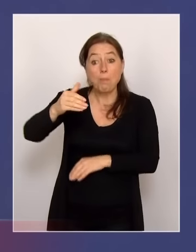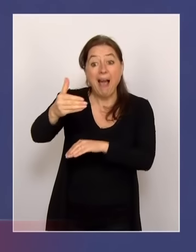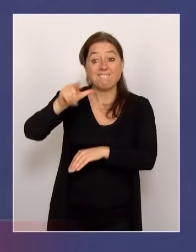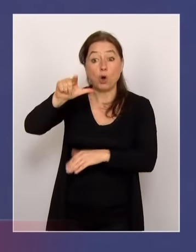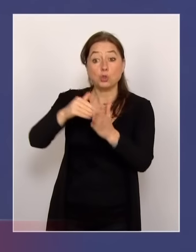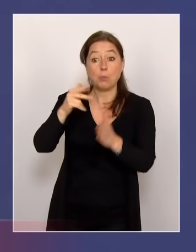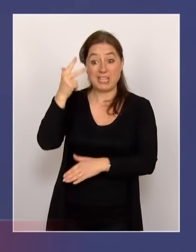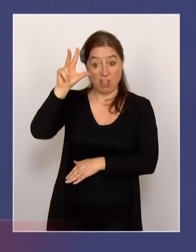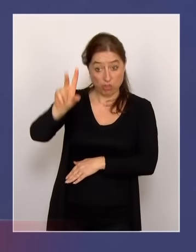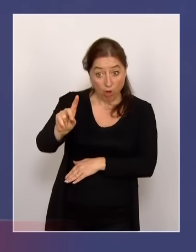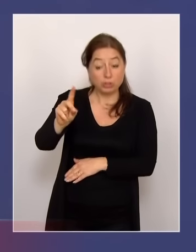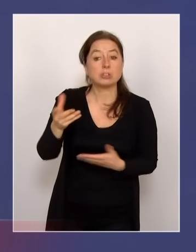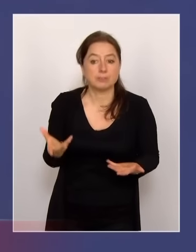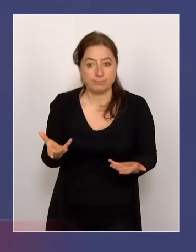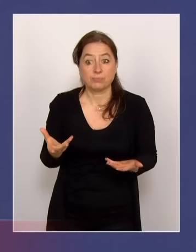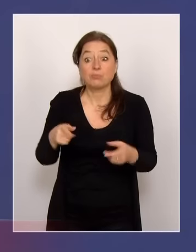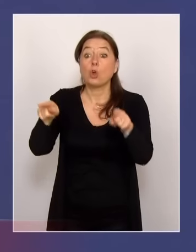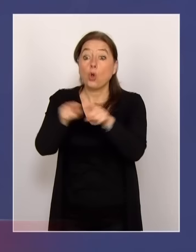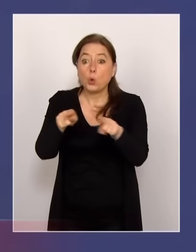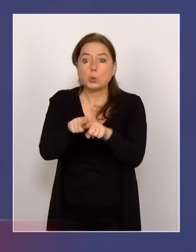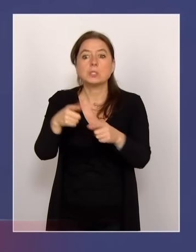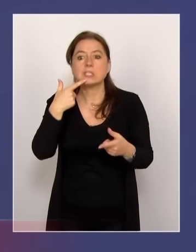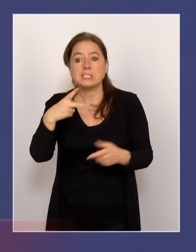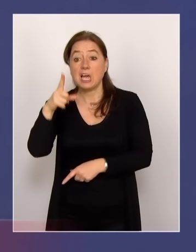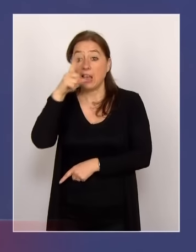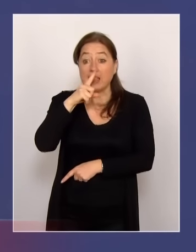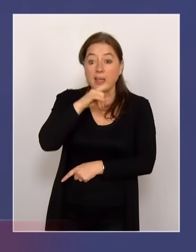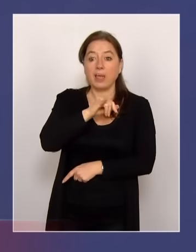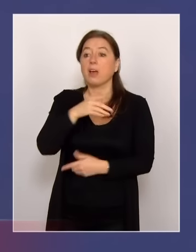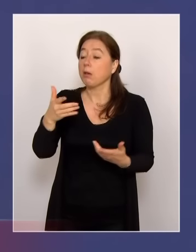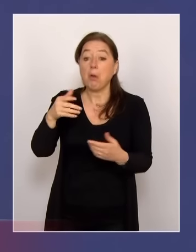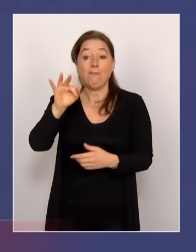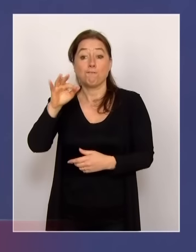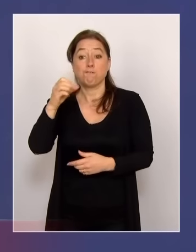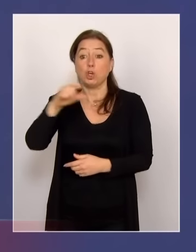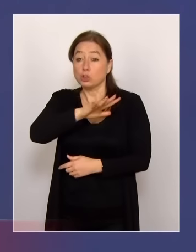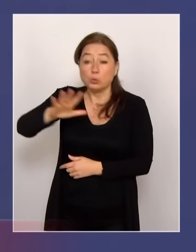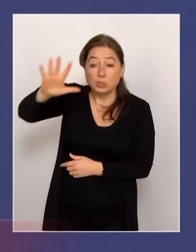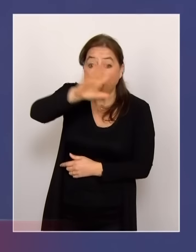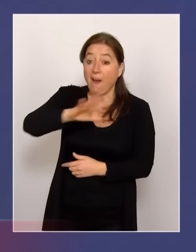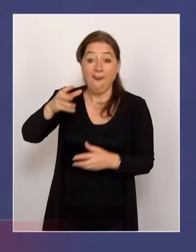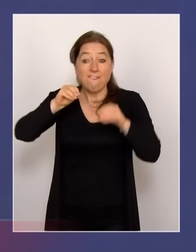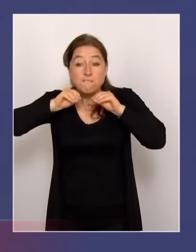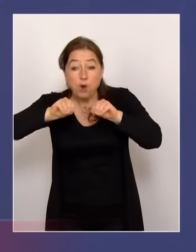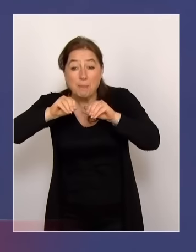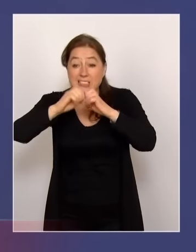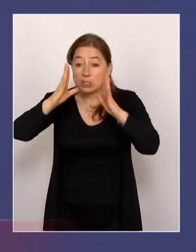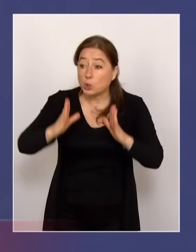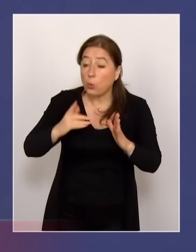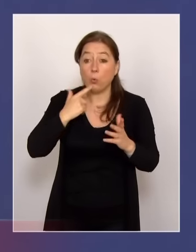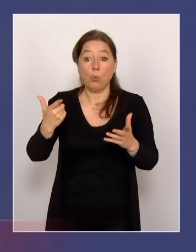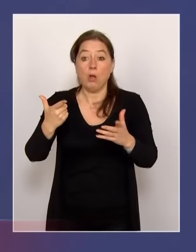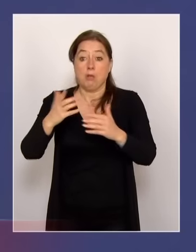Et comme je le disais, les résultats en termes d'emplois de Dunkerque à Foss, en termes de formation, de territoire attractif